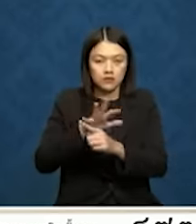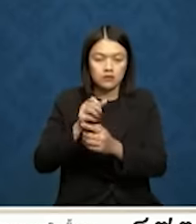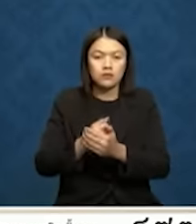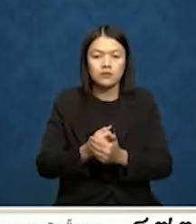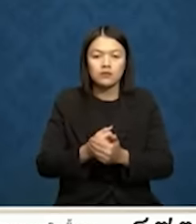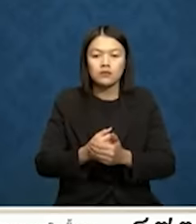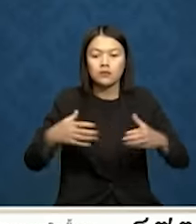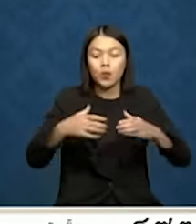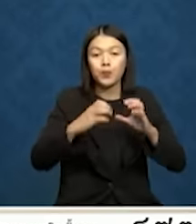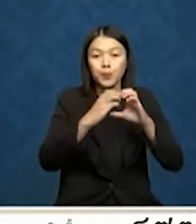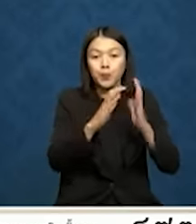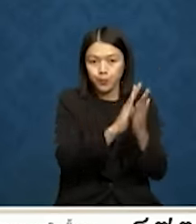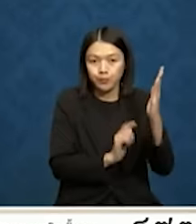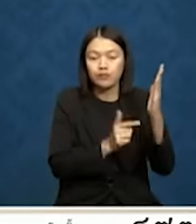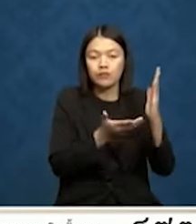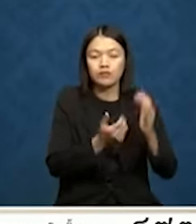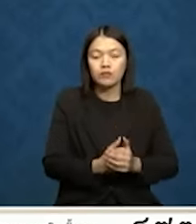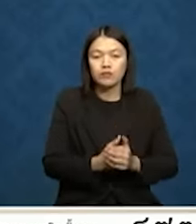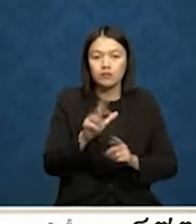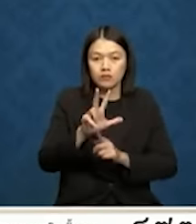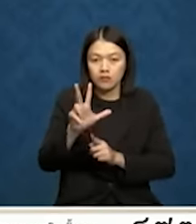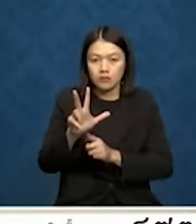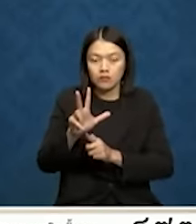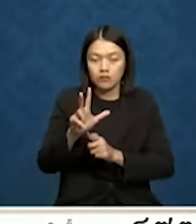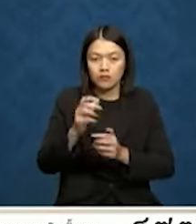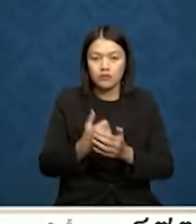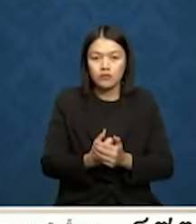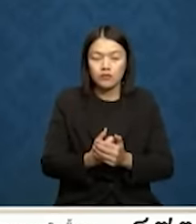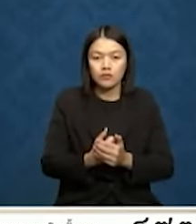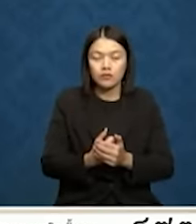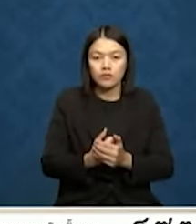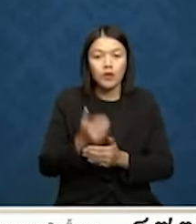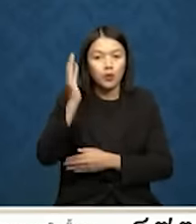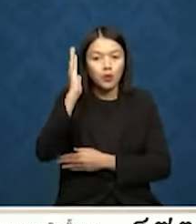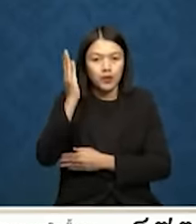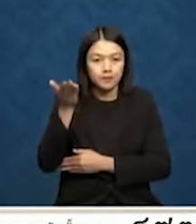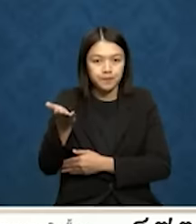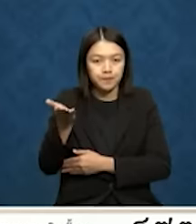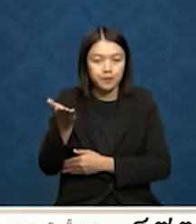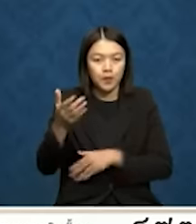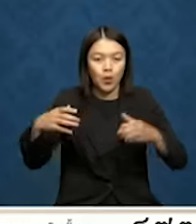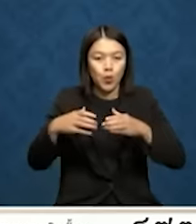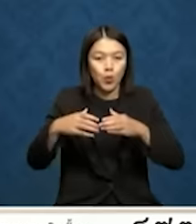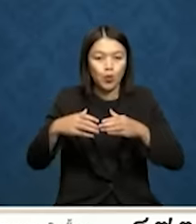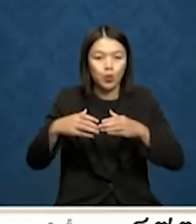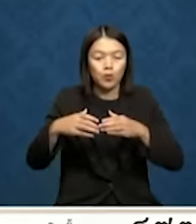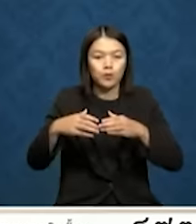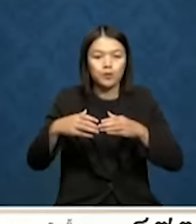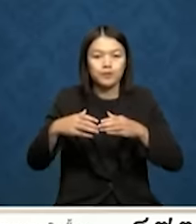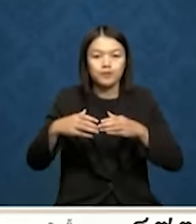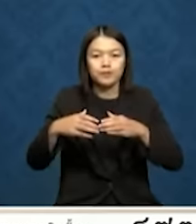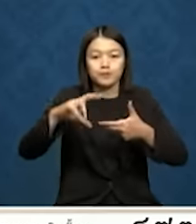คภูมิใจไทยครับ 3. นายเพชรภูมิอภรรัตน์จากพรรคพลังประชารัฐ